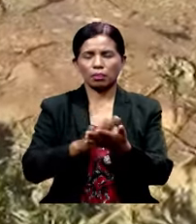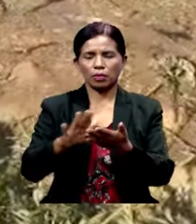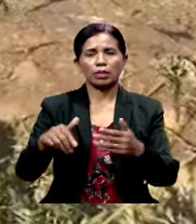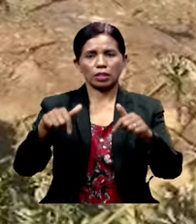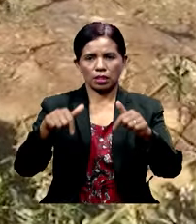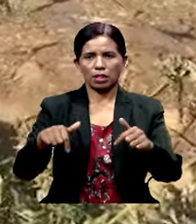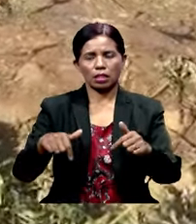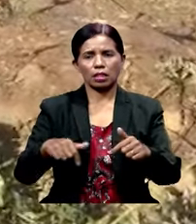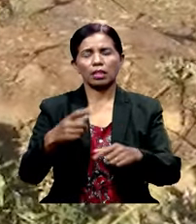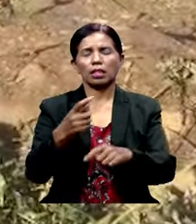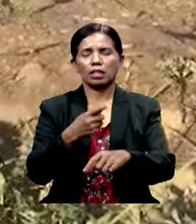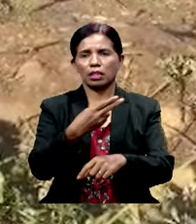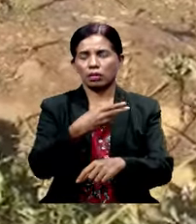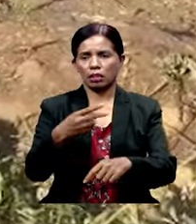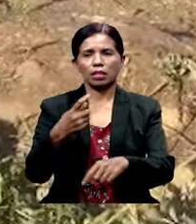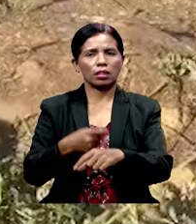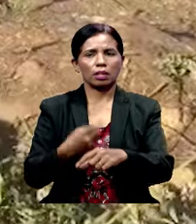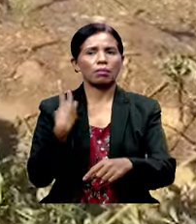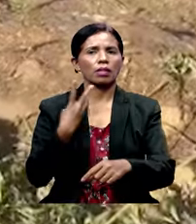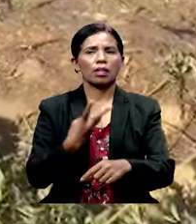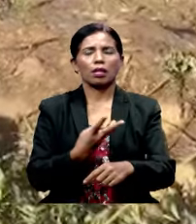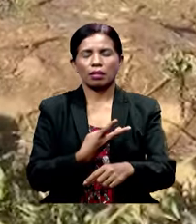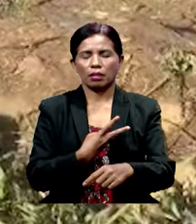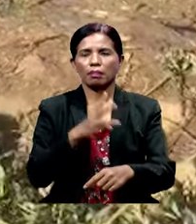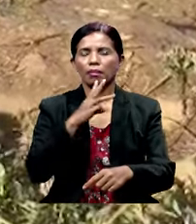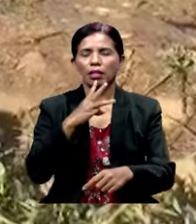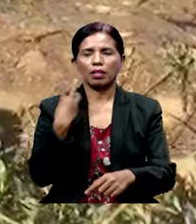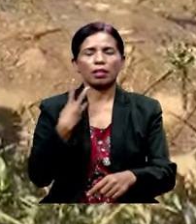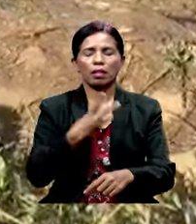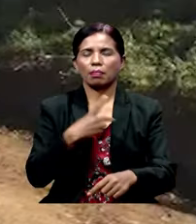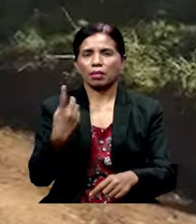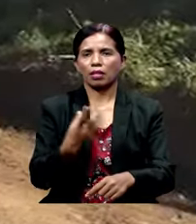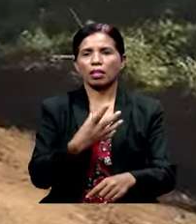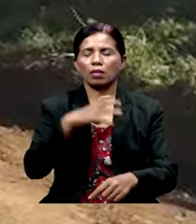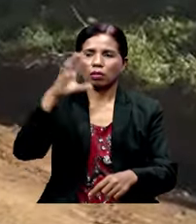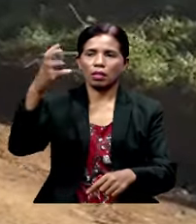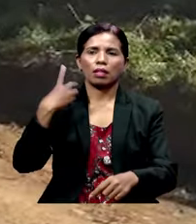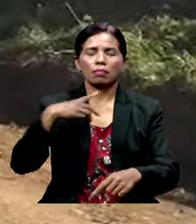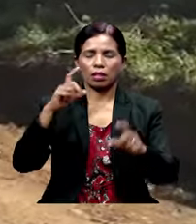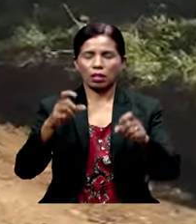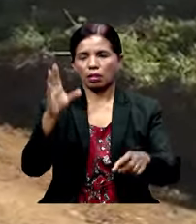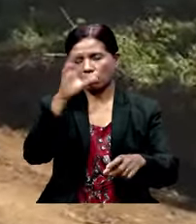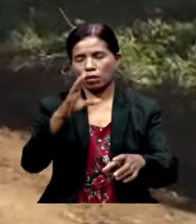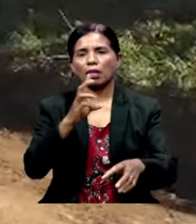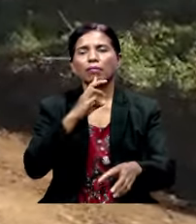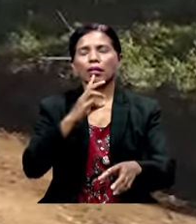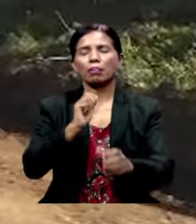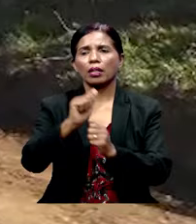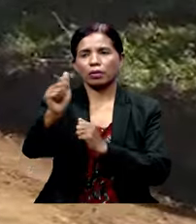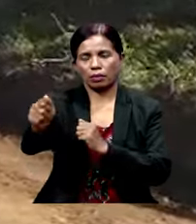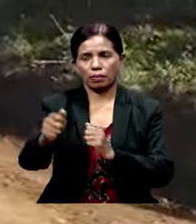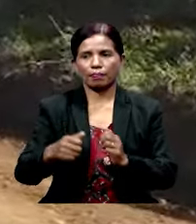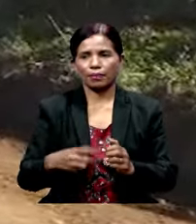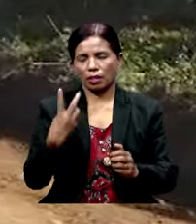to ukungan ni ang bene ang tingki belor ni ang tingki bakurbe barok. Tau areo matan